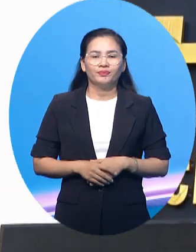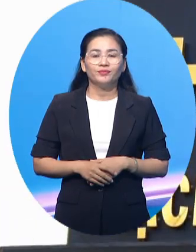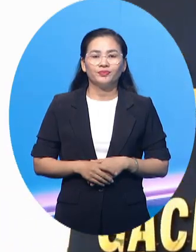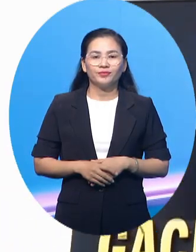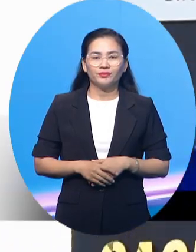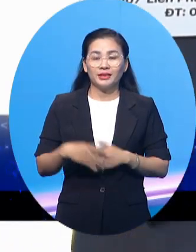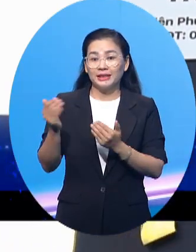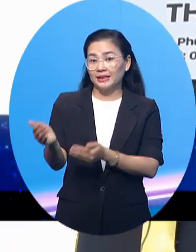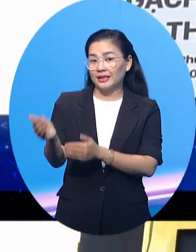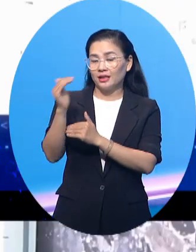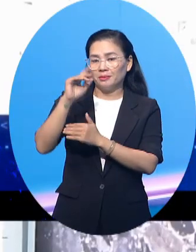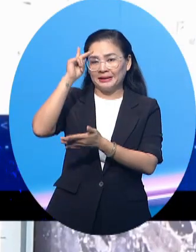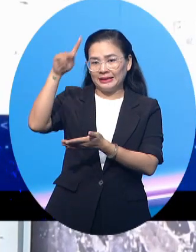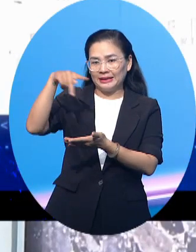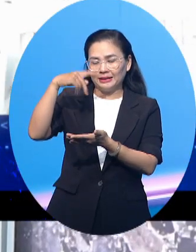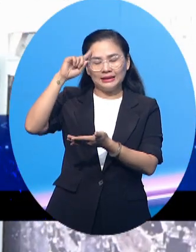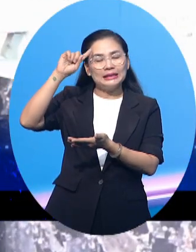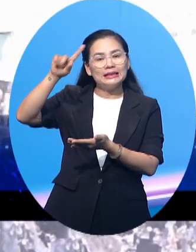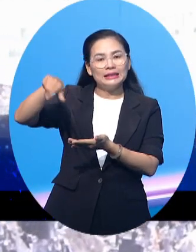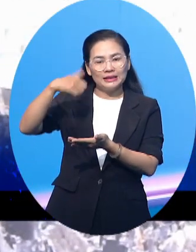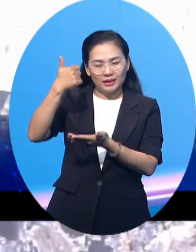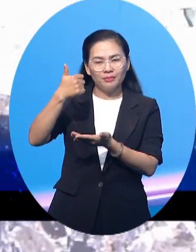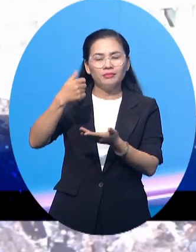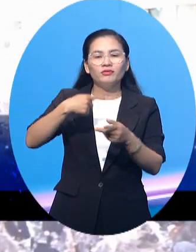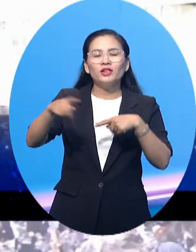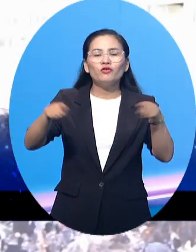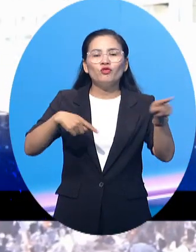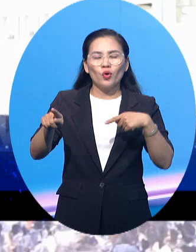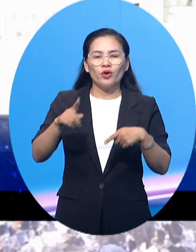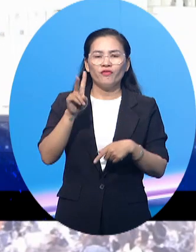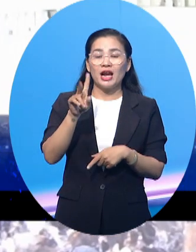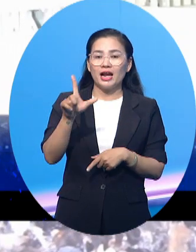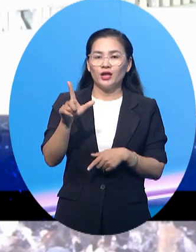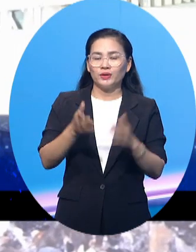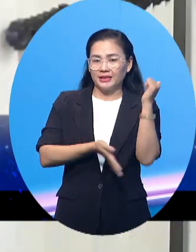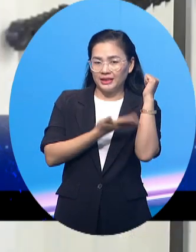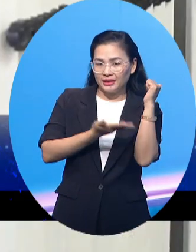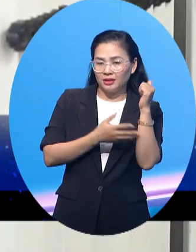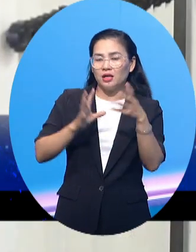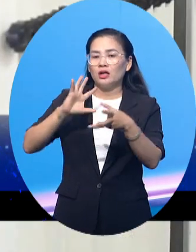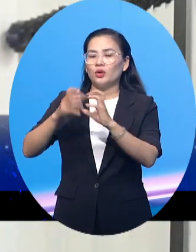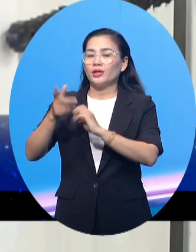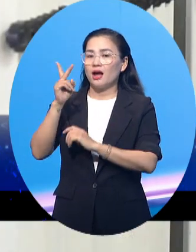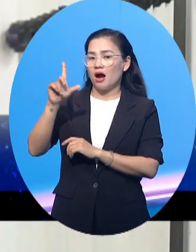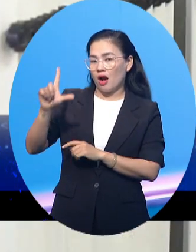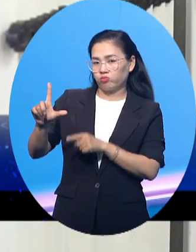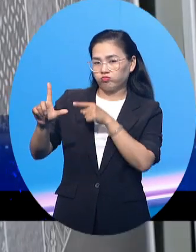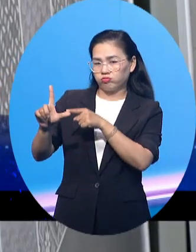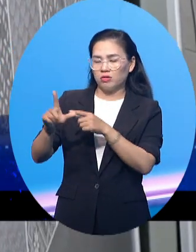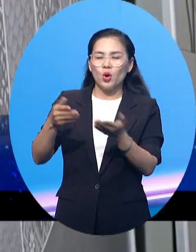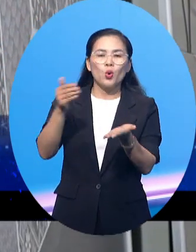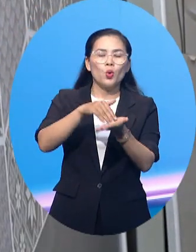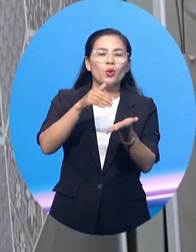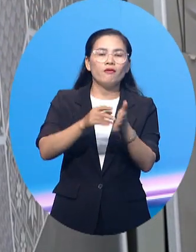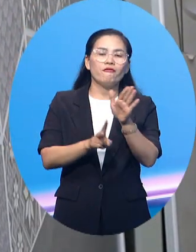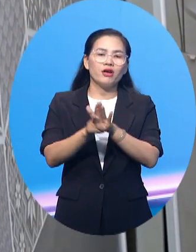với bề dày kinh nghiệm hoạt động trong lĩnh vực phân phối vật liệu xây dựng công ty trách nhiệm hữu hạ xây dựng sản xuất thương mại Hưng Lộc đơn vị cung cấp vật